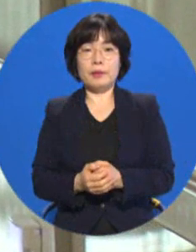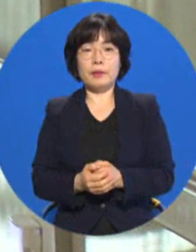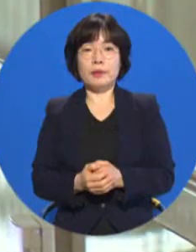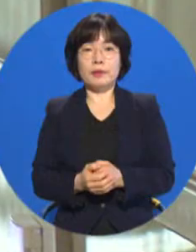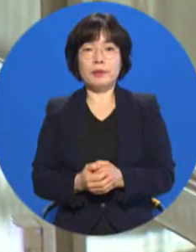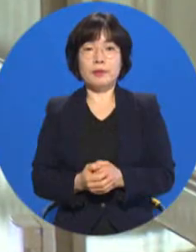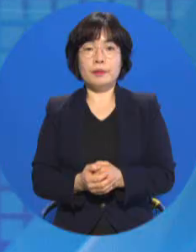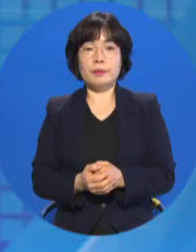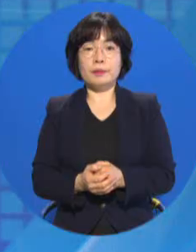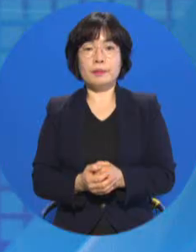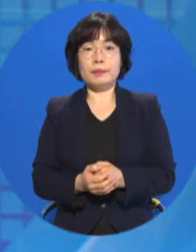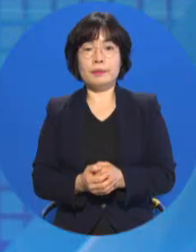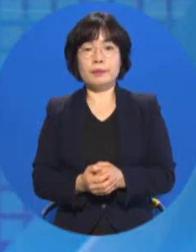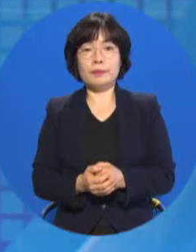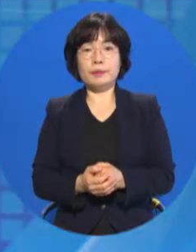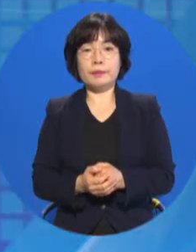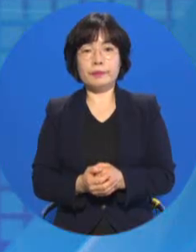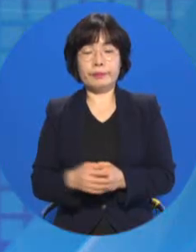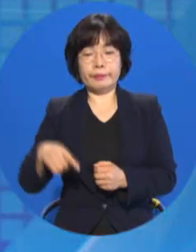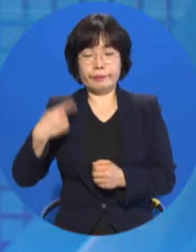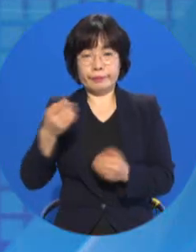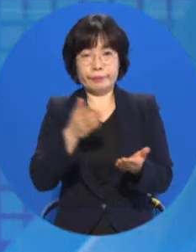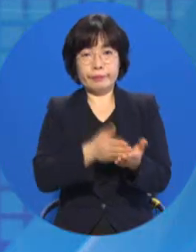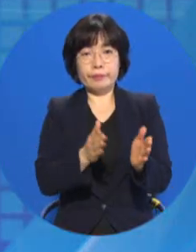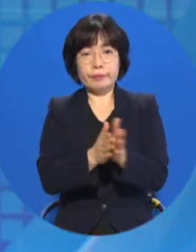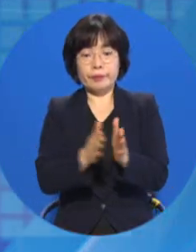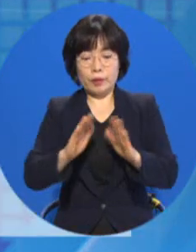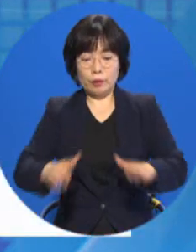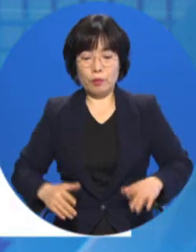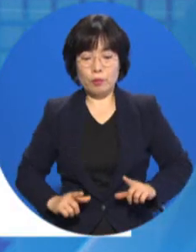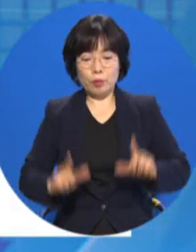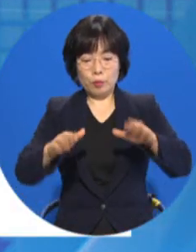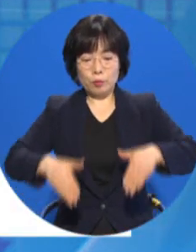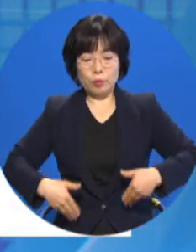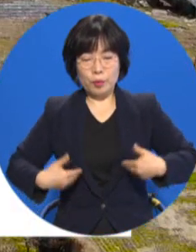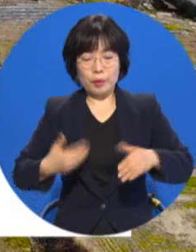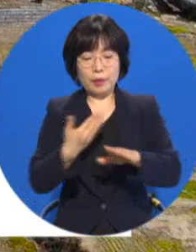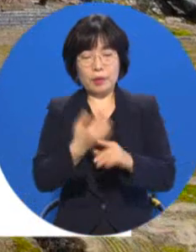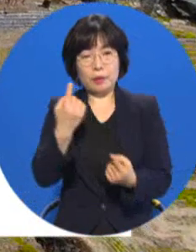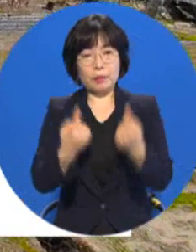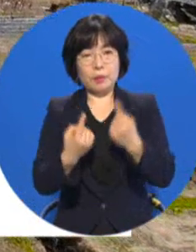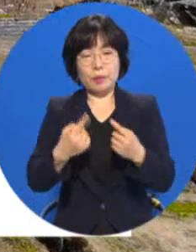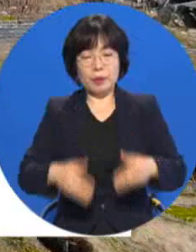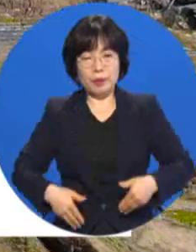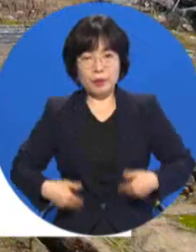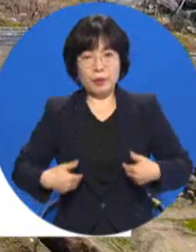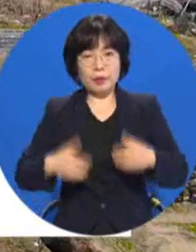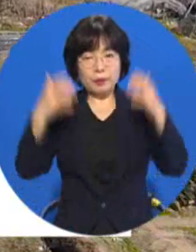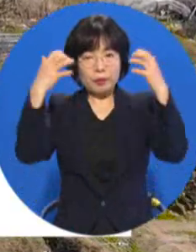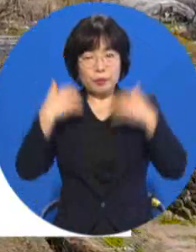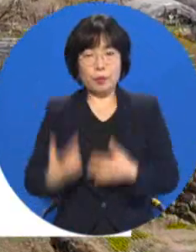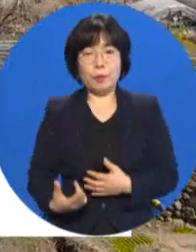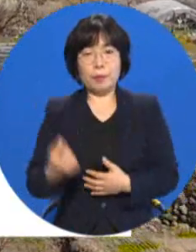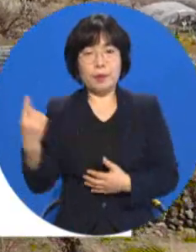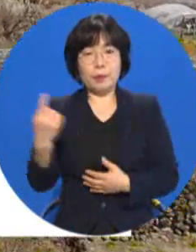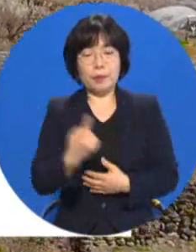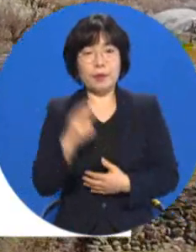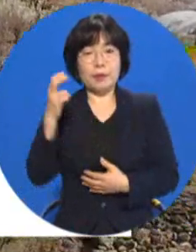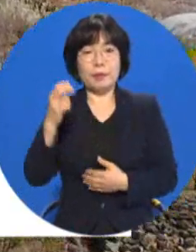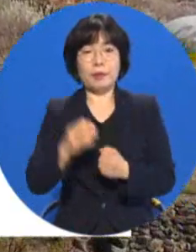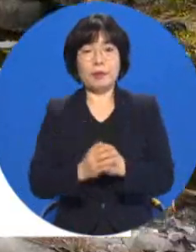김한수입니다. 다음 뉴스입니다. 올 봄은 평년보다 포근하고 더위도 일찍 찾아올 것으로